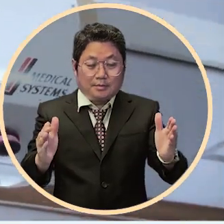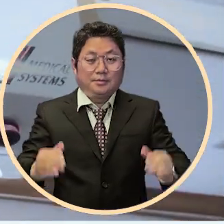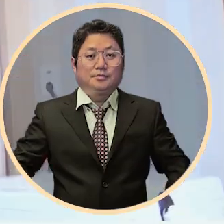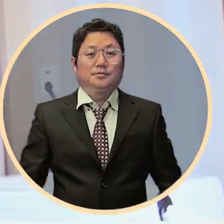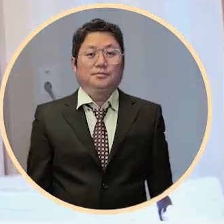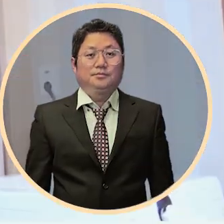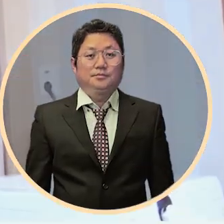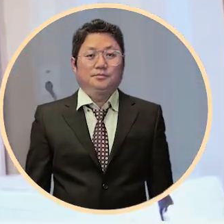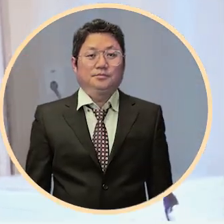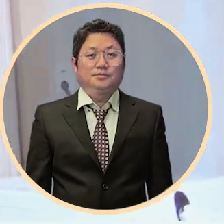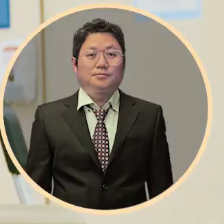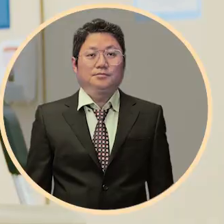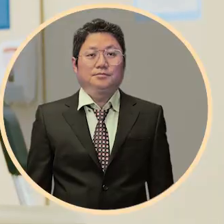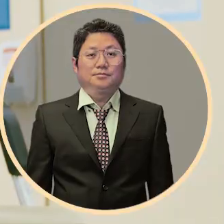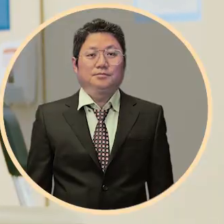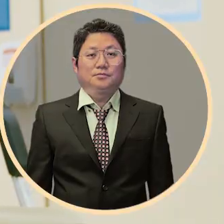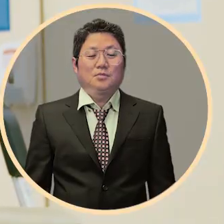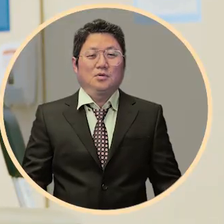스마트홈,